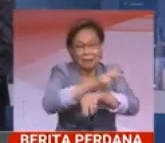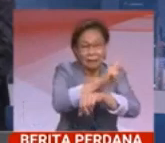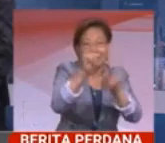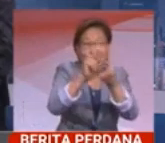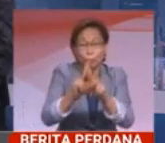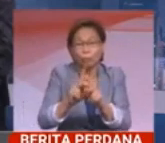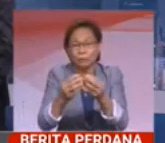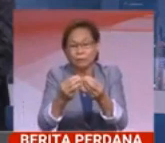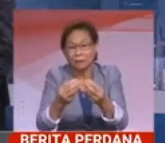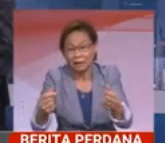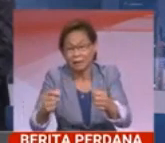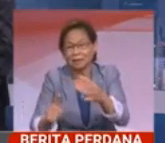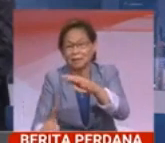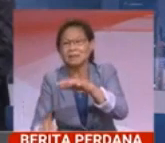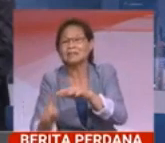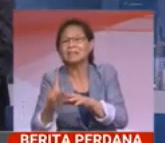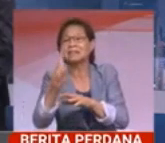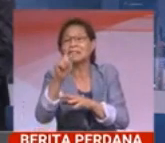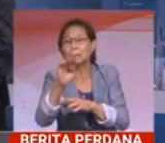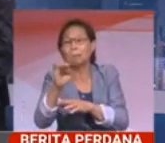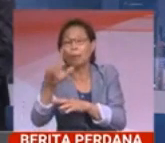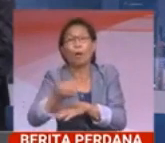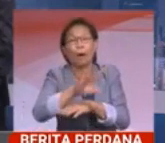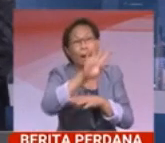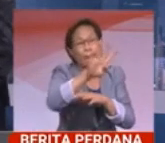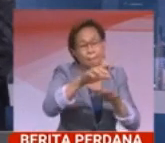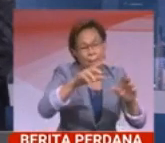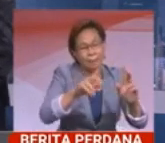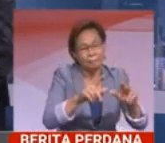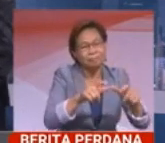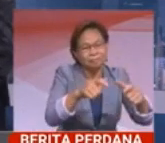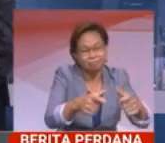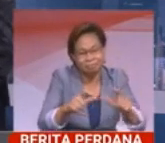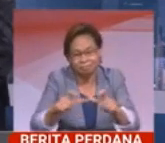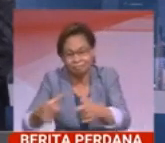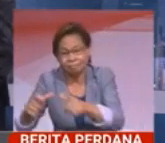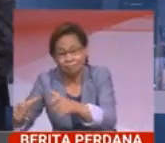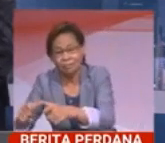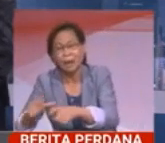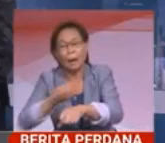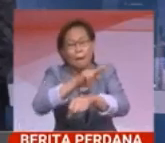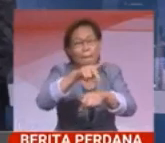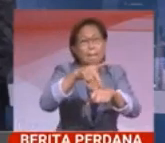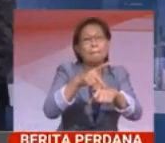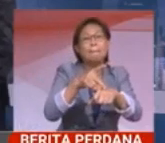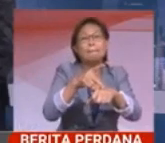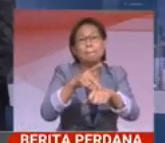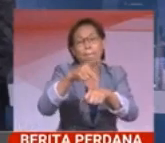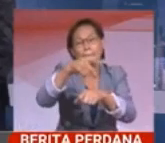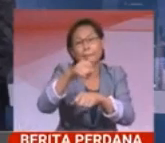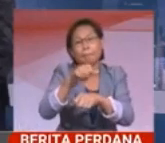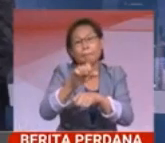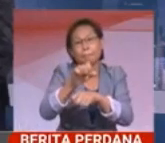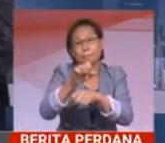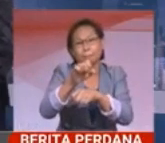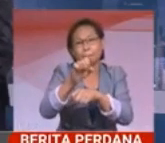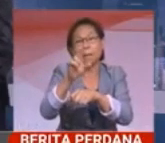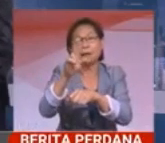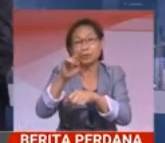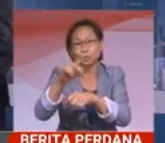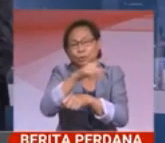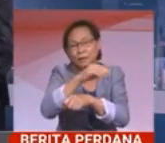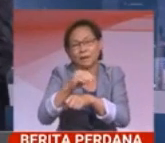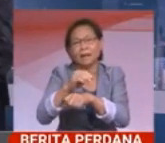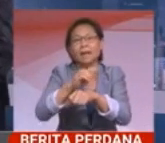dprd setempat mukim di kubang pasu dan juga padang terap di kedah ditamatkan esok ia mencegah dan keselamatan